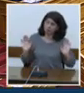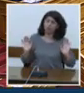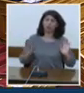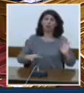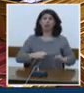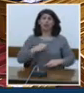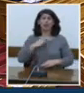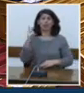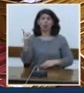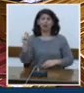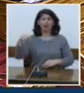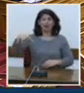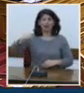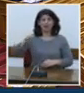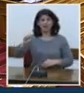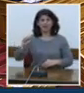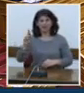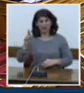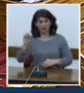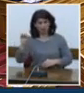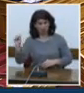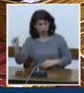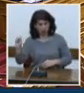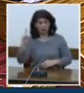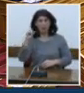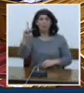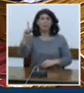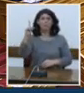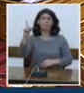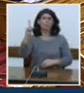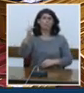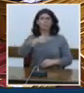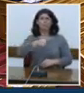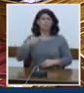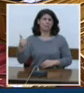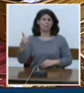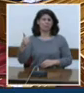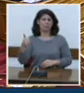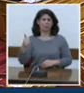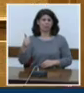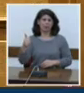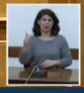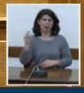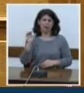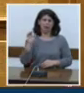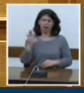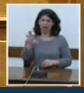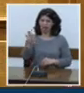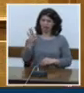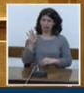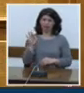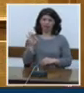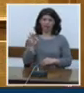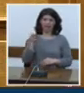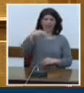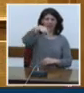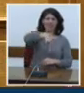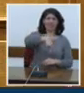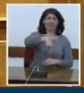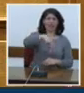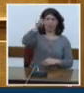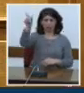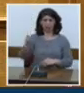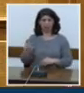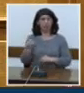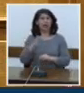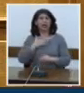Κατσαρός, μία ήταν η μόνη αποστολή για την οποία επιλέχθηκε ο κύριος Λιγνάδης. Να με το ονομάσει την